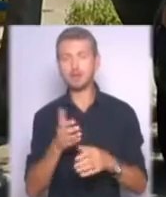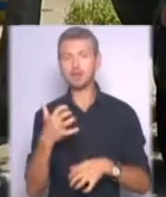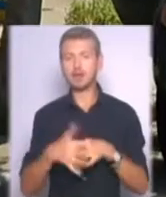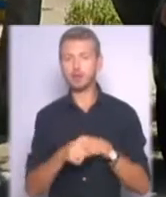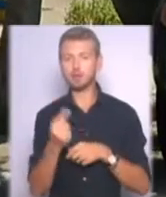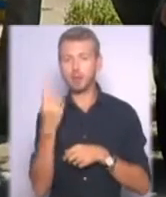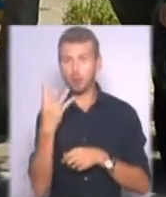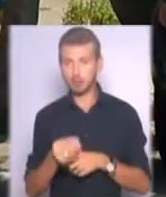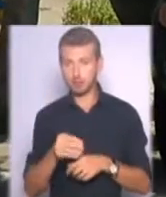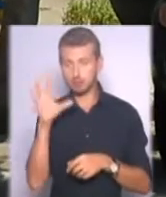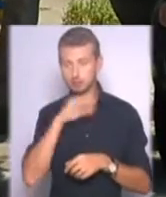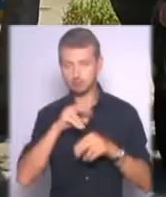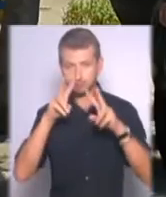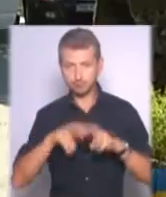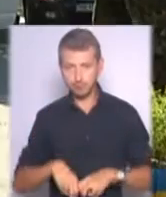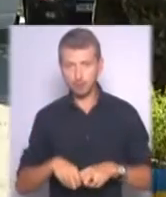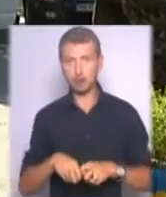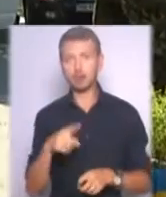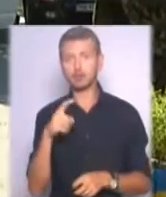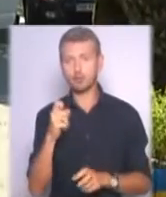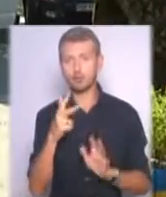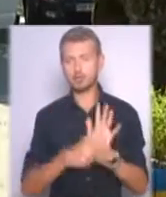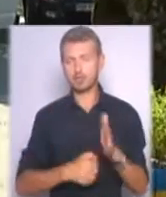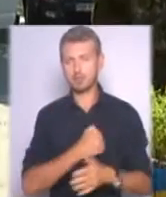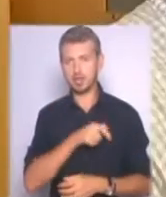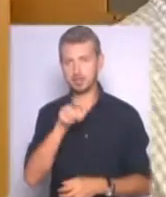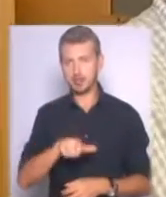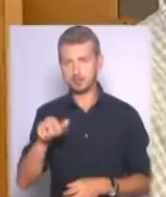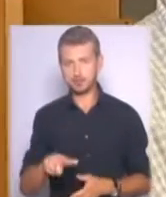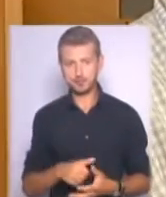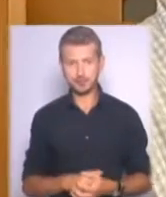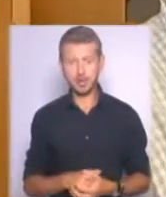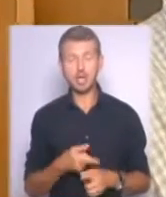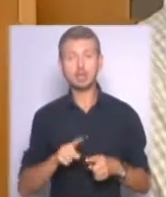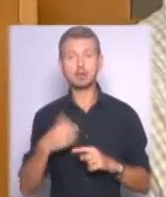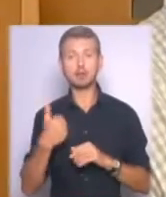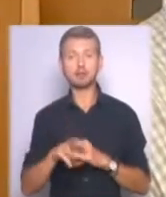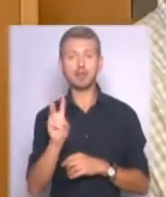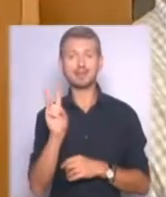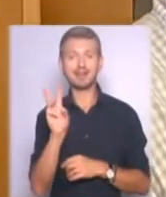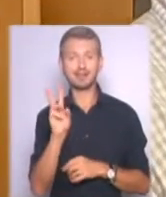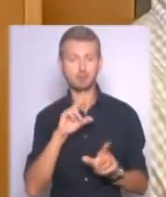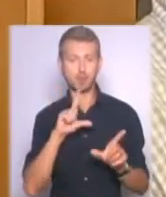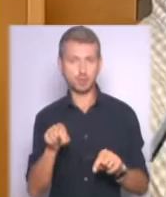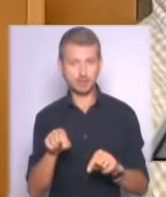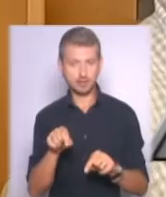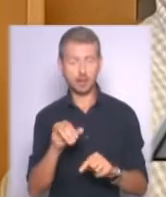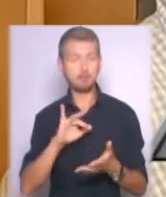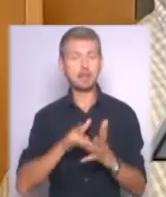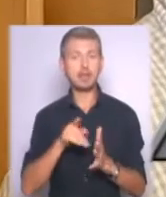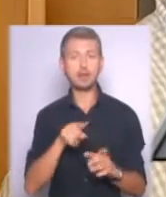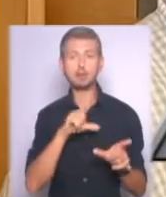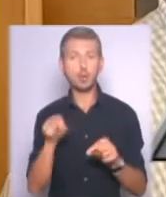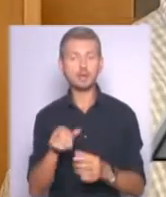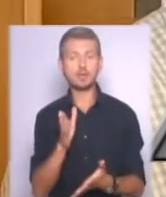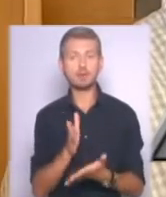зможуть оглянути та надати допомогу близько 180 бійцям. Це вже третя поїздка. І мета цієї поїздки